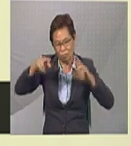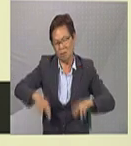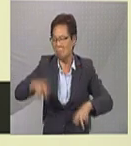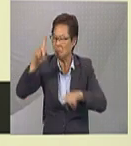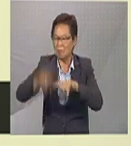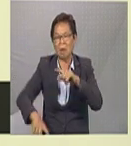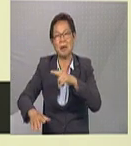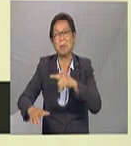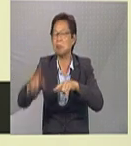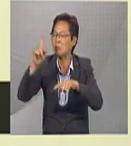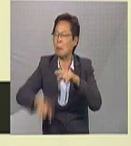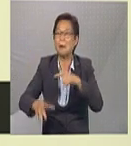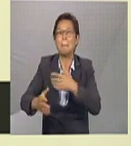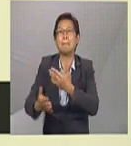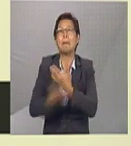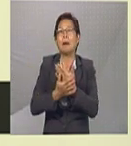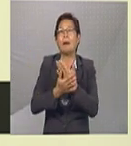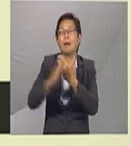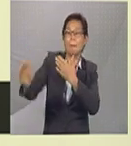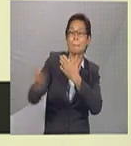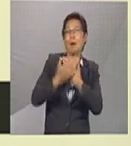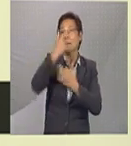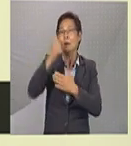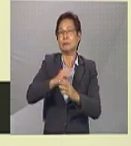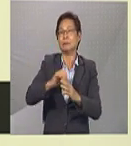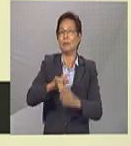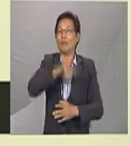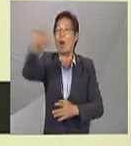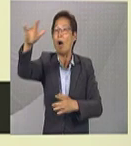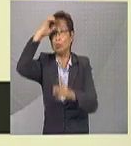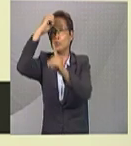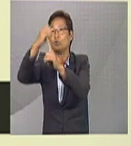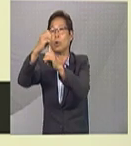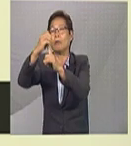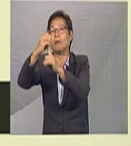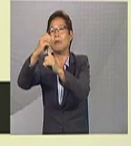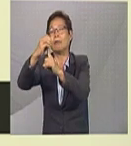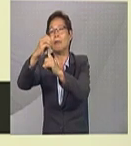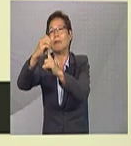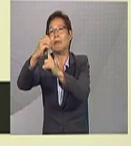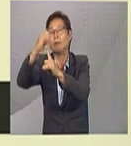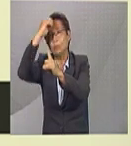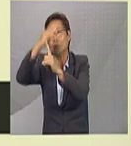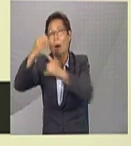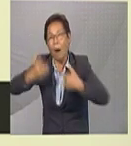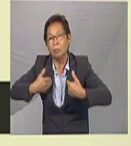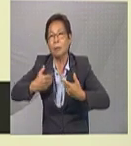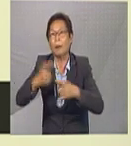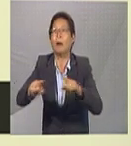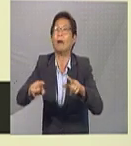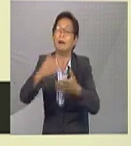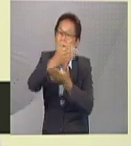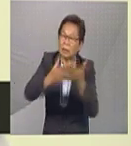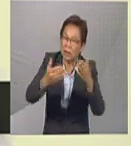tidak mampu pulang walaupun mereka pergi untuk tujuan tertentu, tetapi selepas ada lockdown di